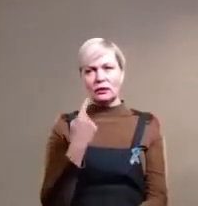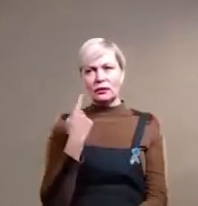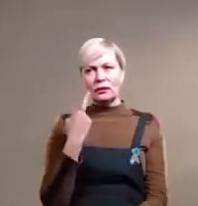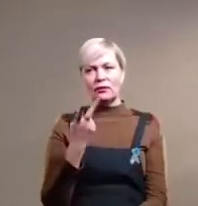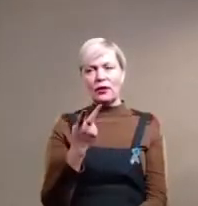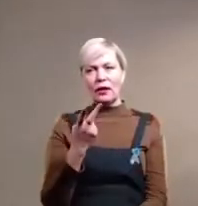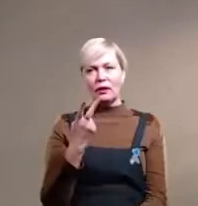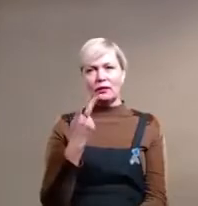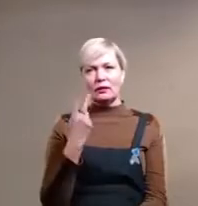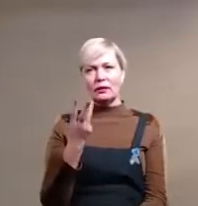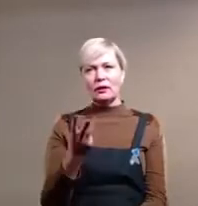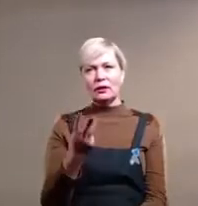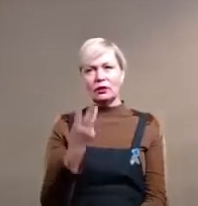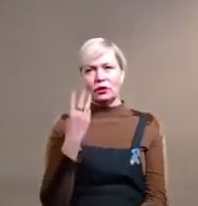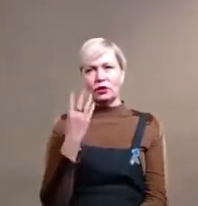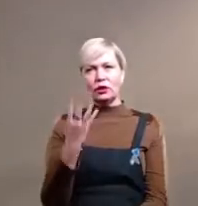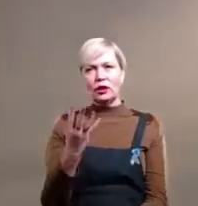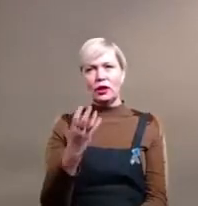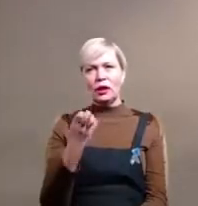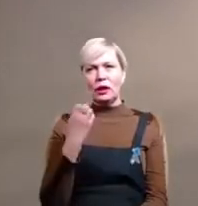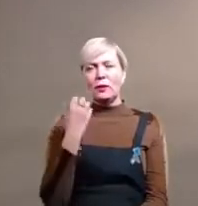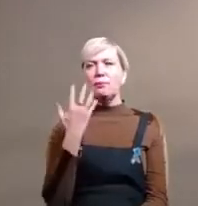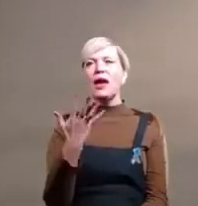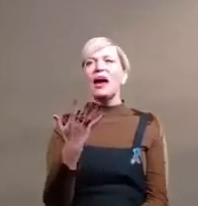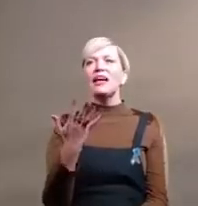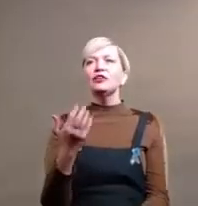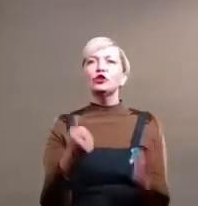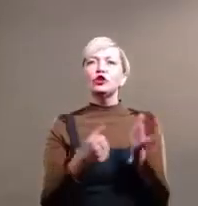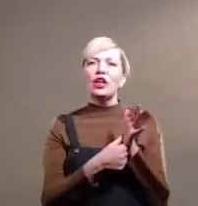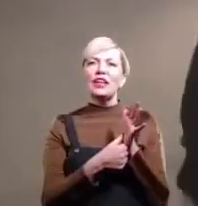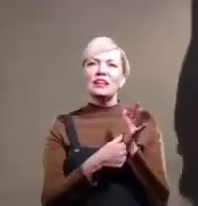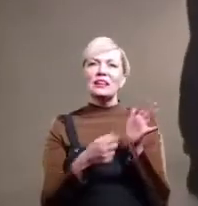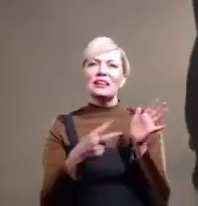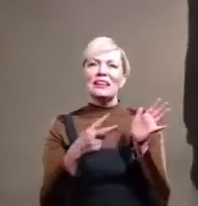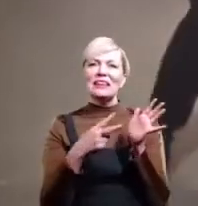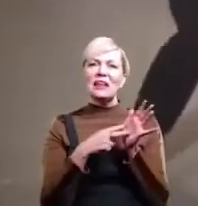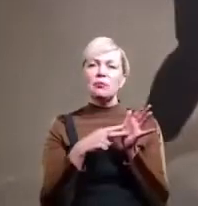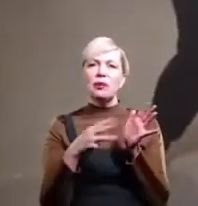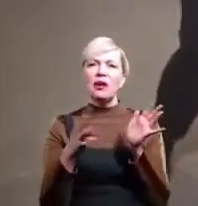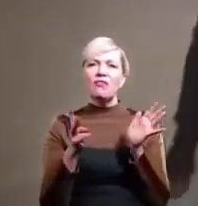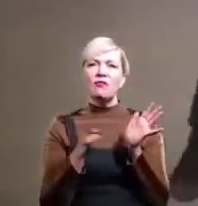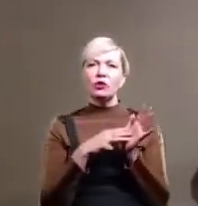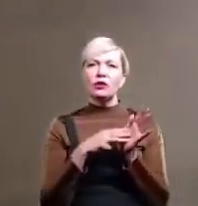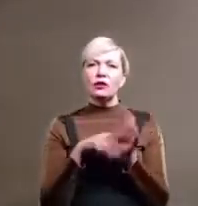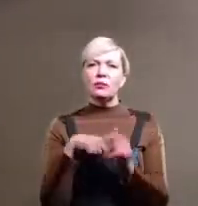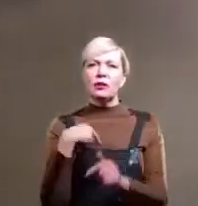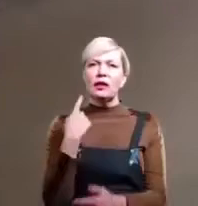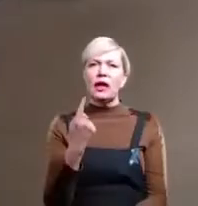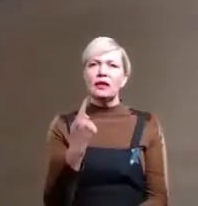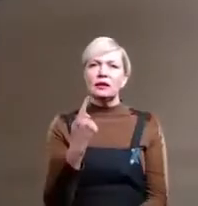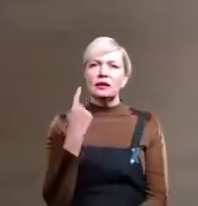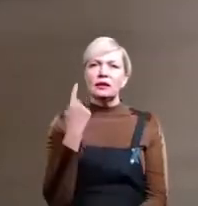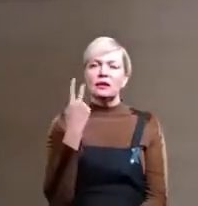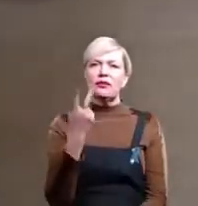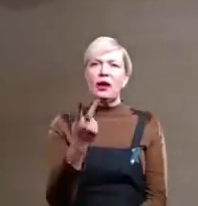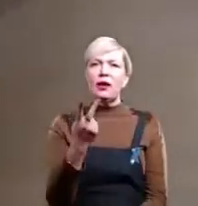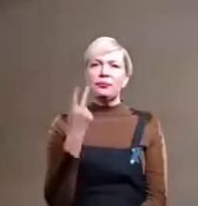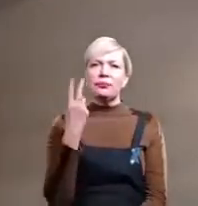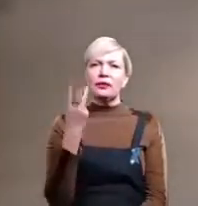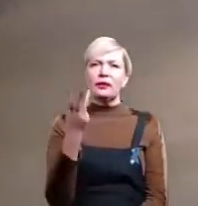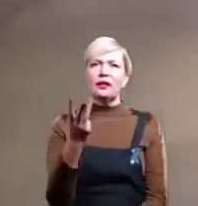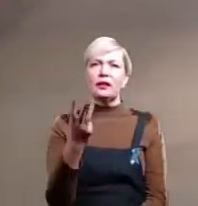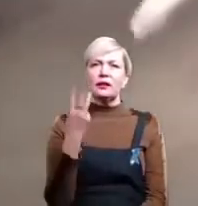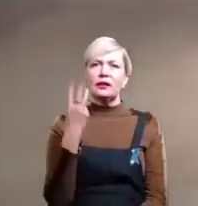два, три, четыре, пять, шесть, семь, восемь. Раз, два,